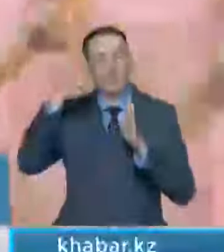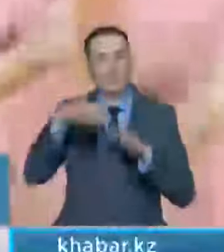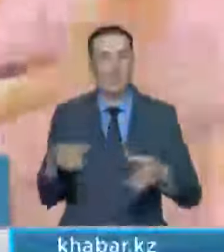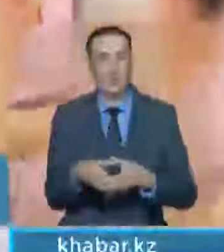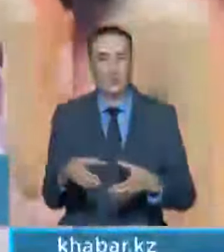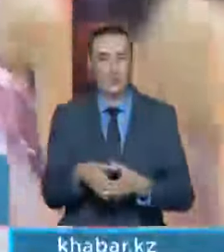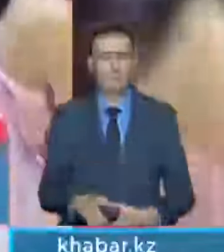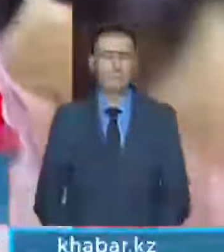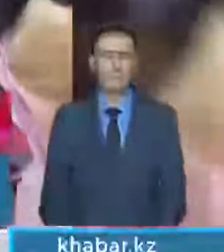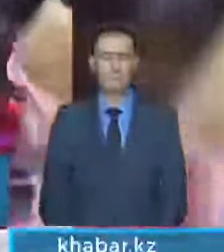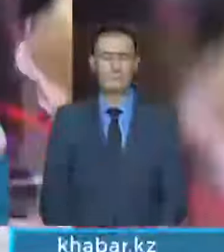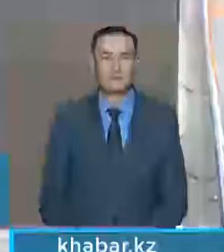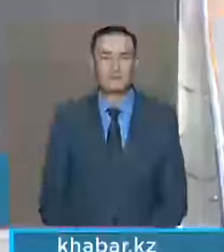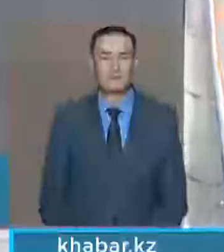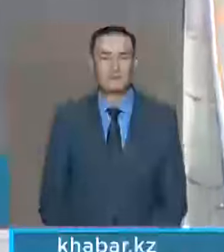группа.